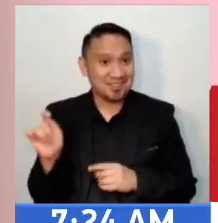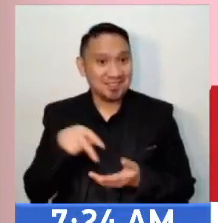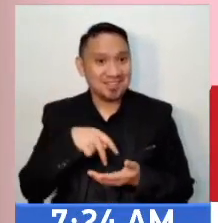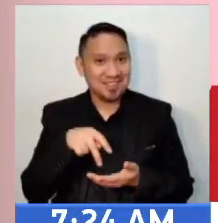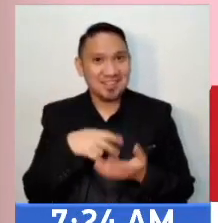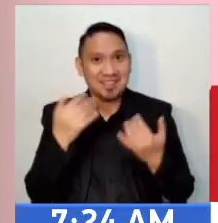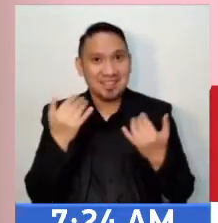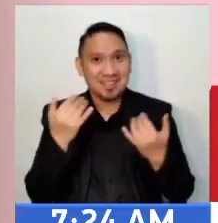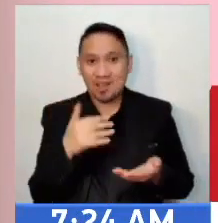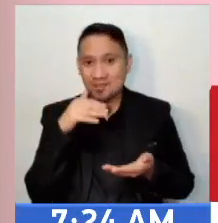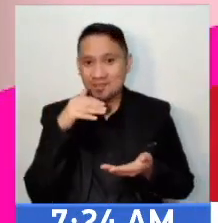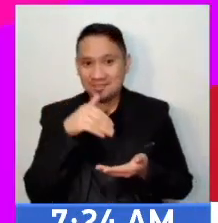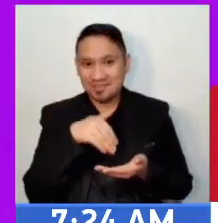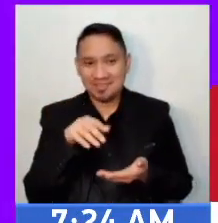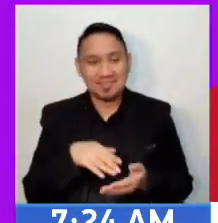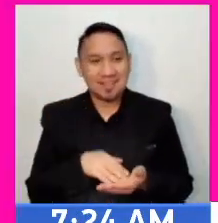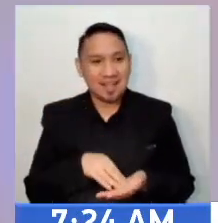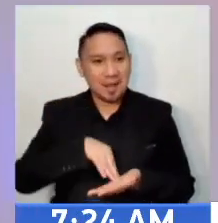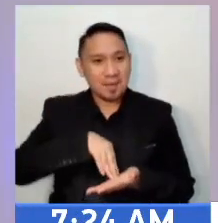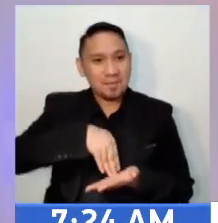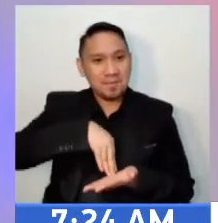ng ballet.